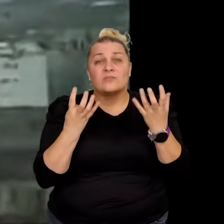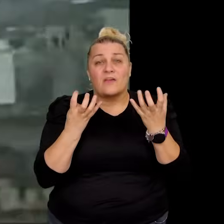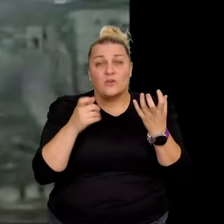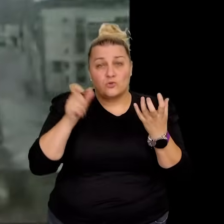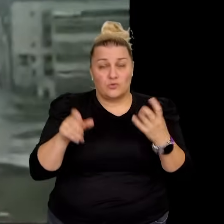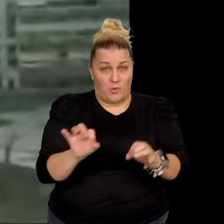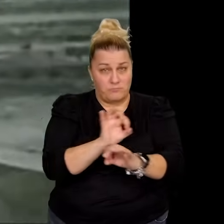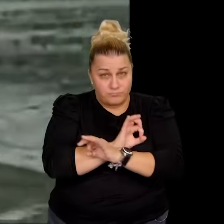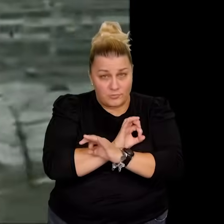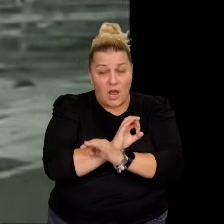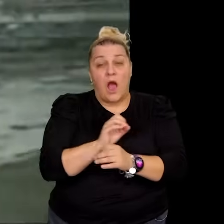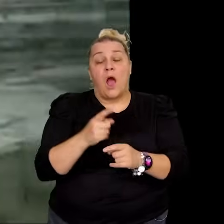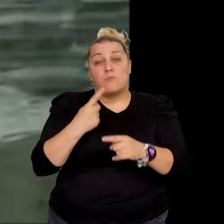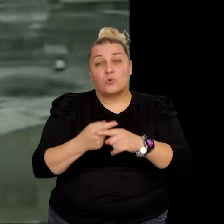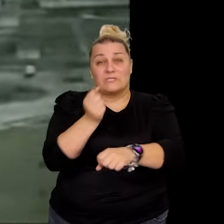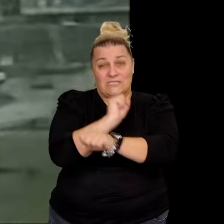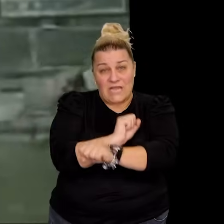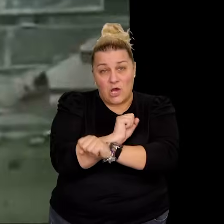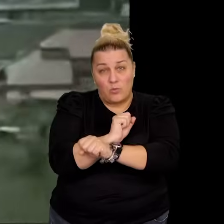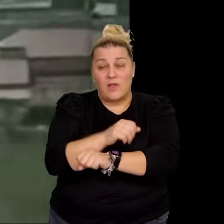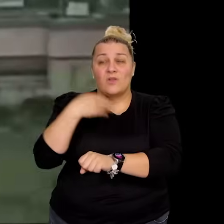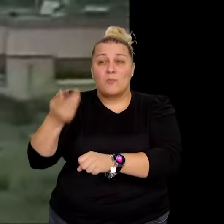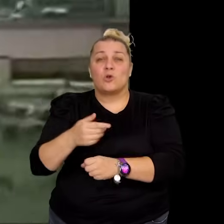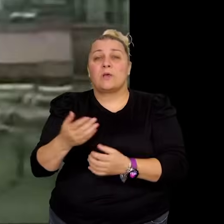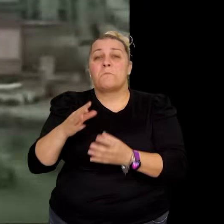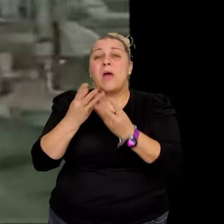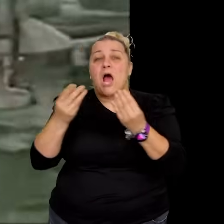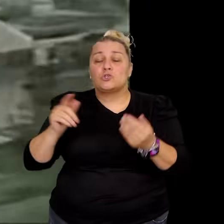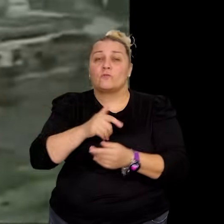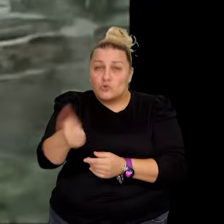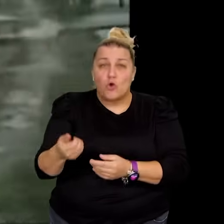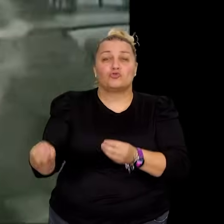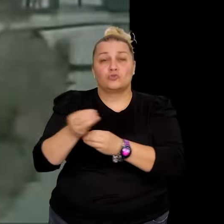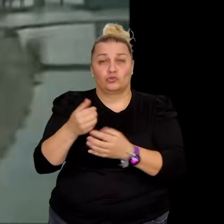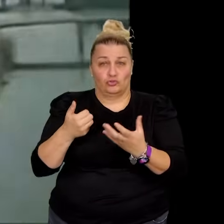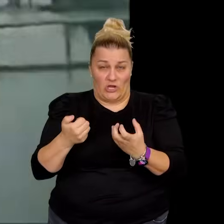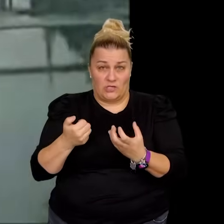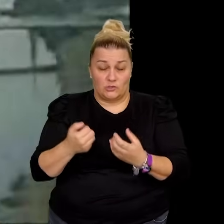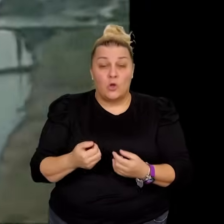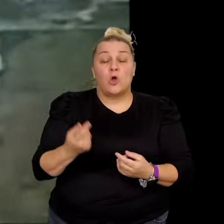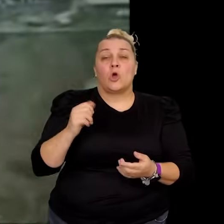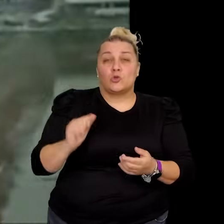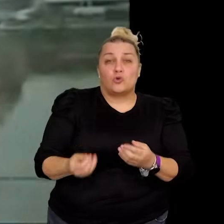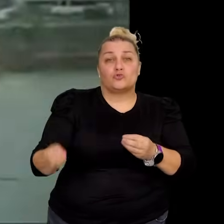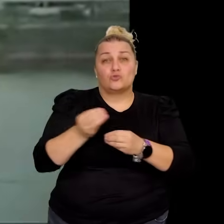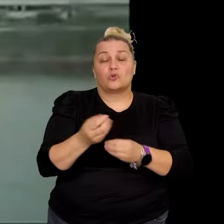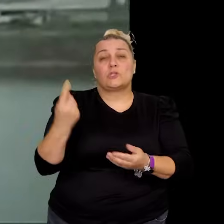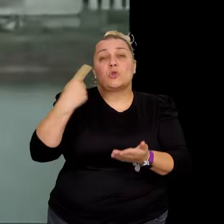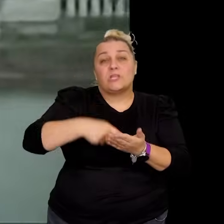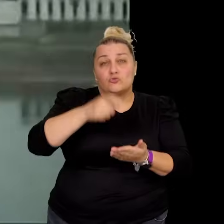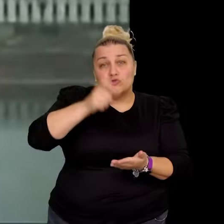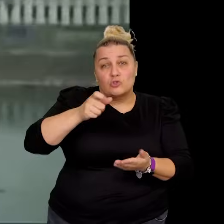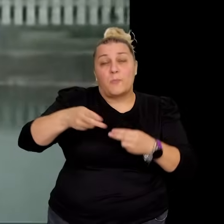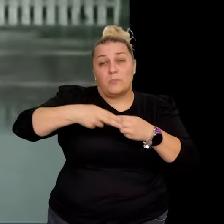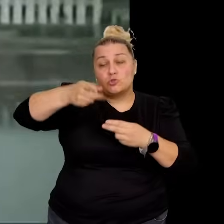branitelja nakon zarobljavanja u masovnim ratnim zločinima još njih oko 600. Još oko 1000 hrvatskih branitelja izginulo je u borbama na širem